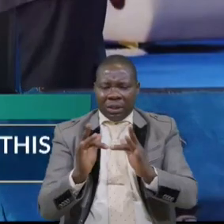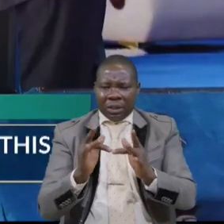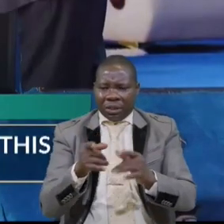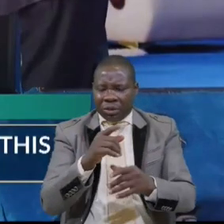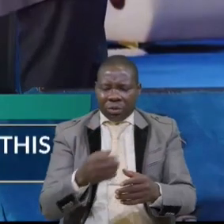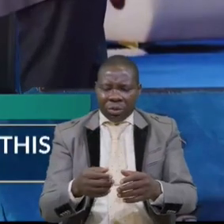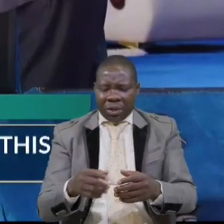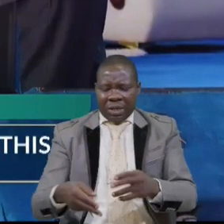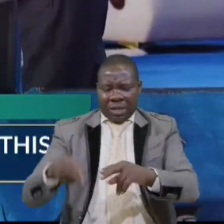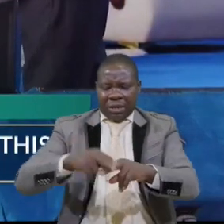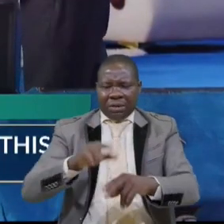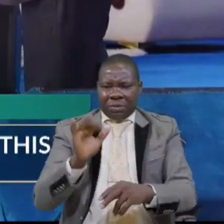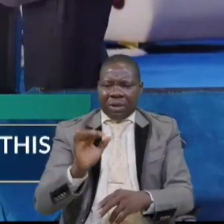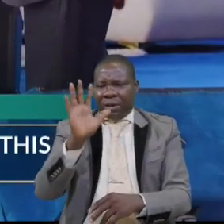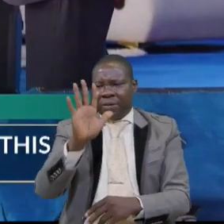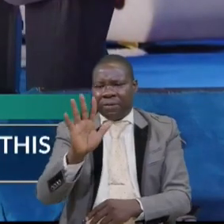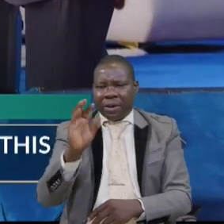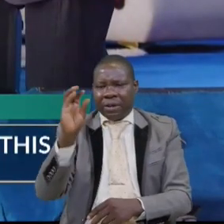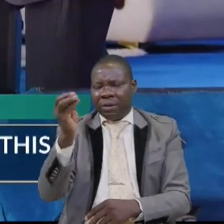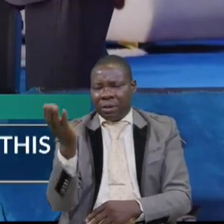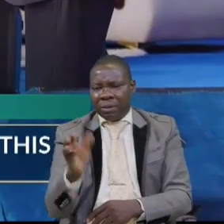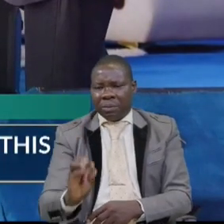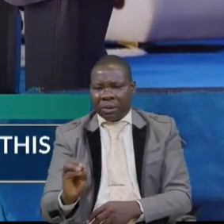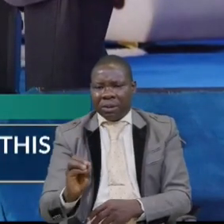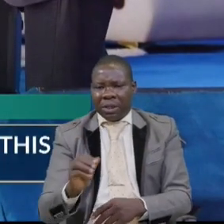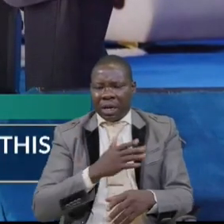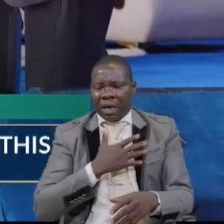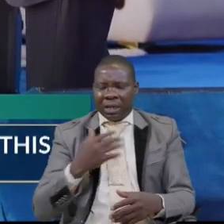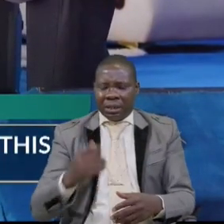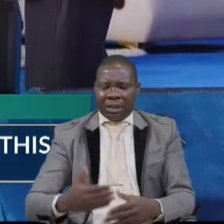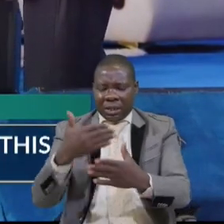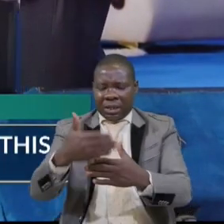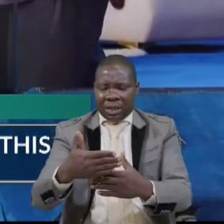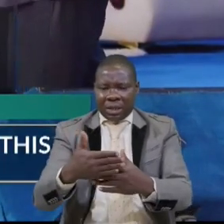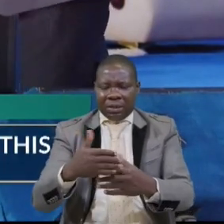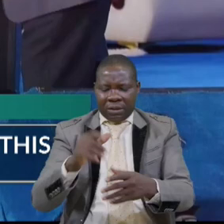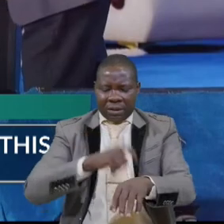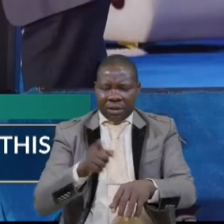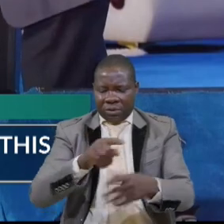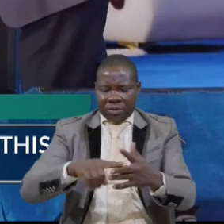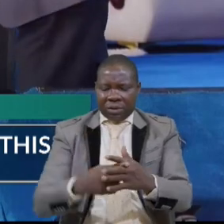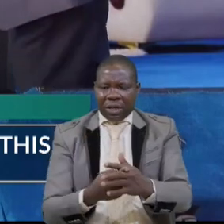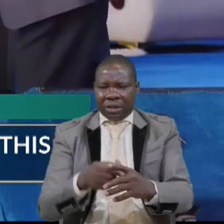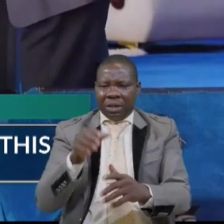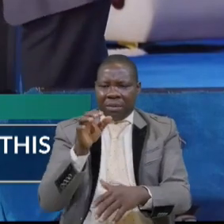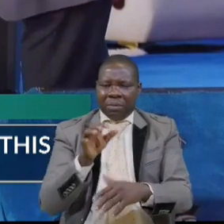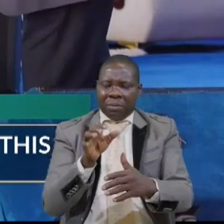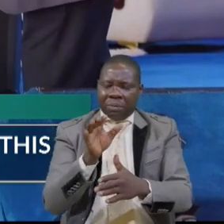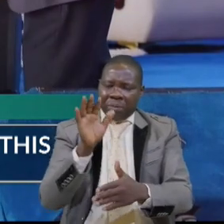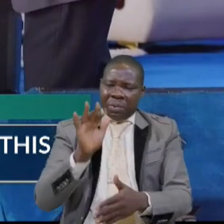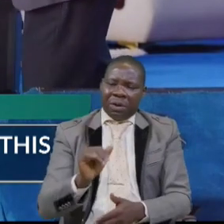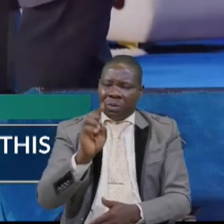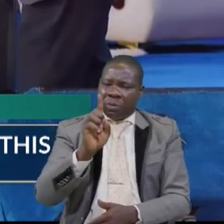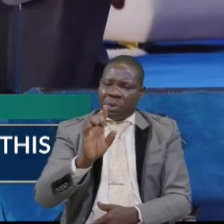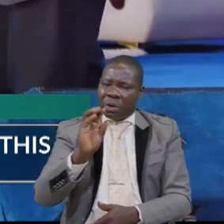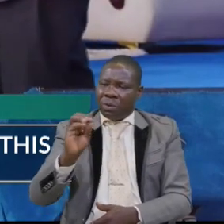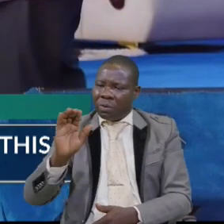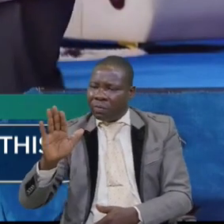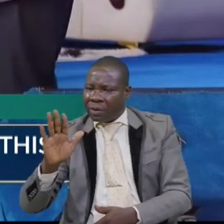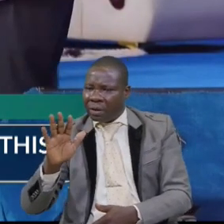5%. Vous commencez le trimestre suivant à 100, 105%, et vous ajoutez